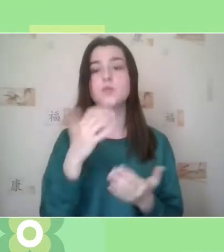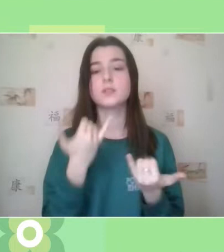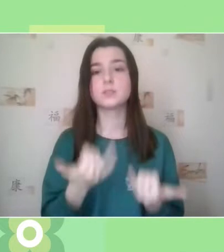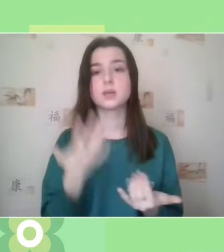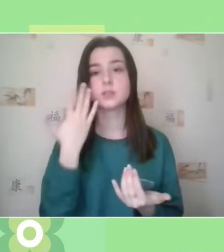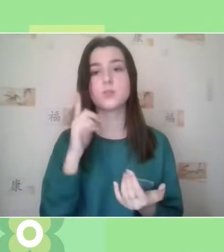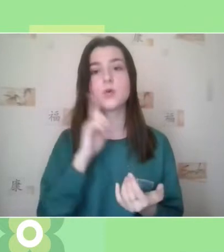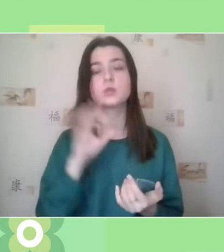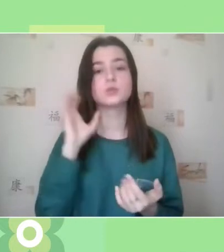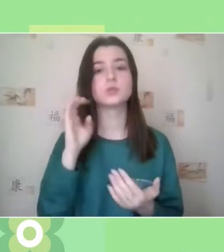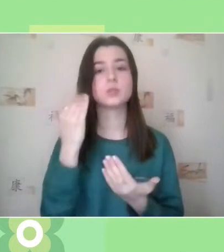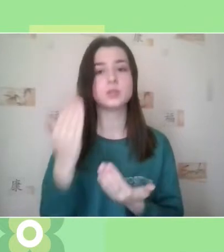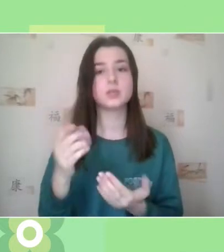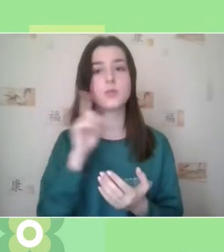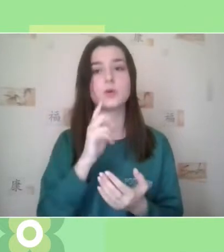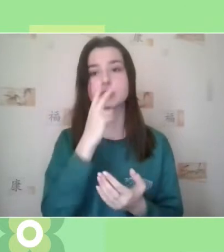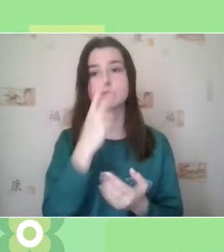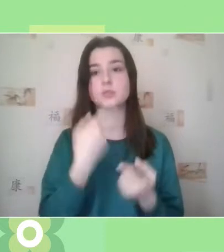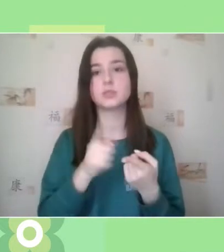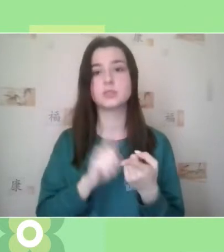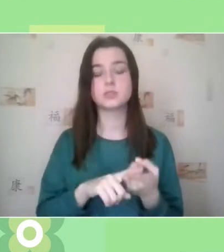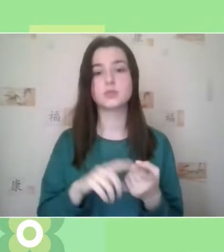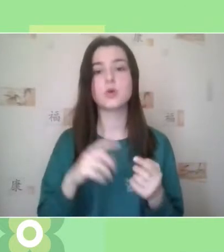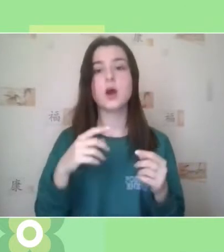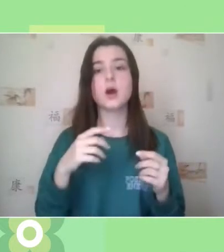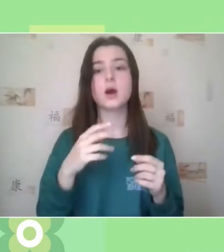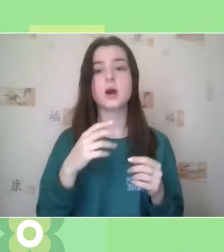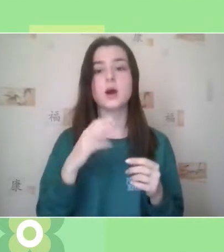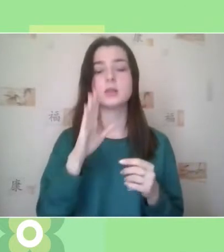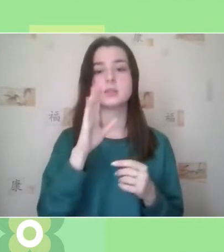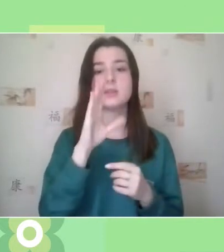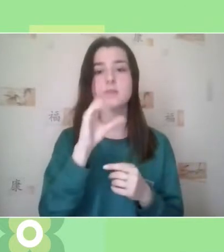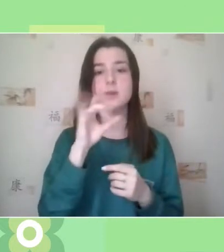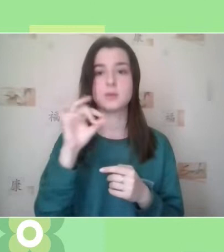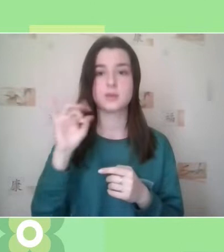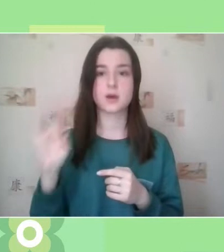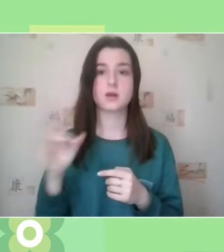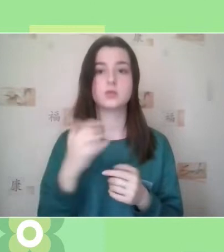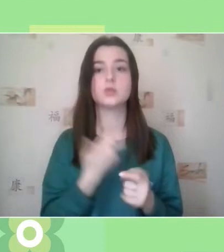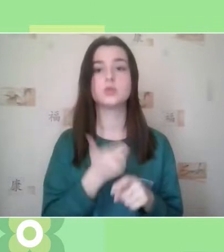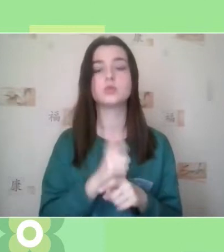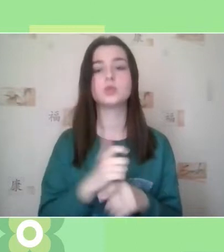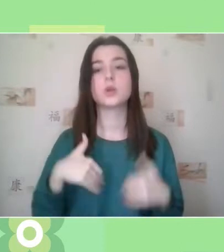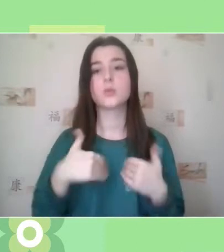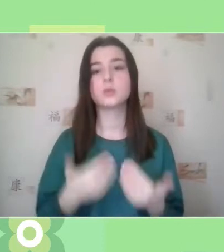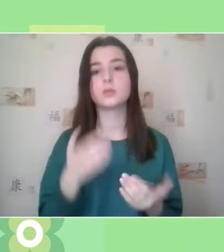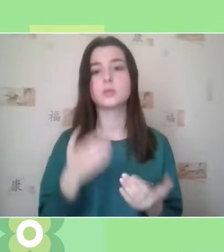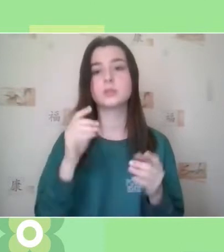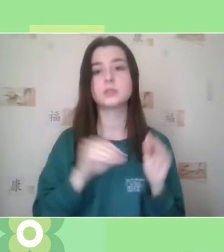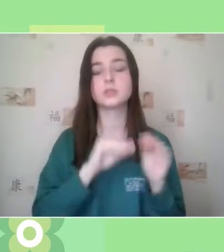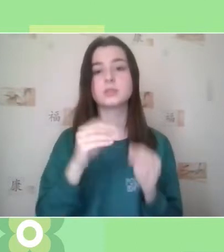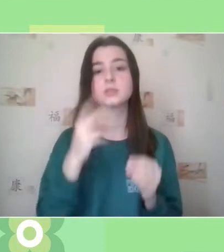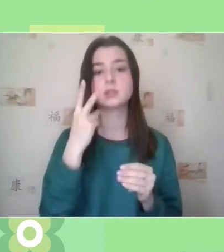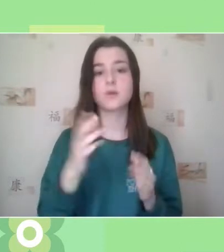ви слухаєте мене, поки ви дивитесь цей вебінар, цю трансляцію, є час, я би вам дуже рекомендувала скласти собі два